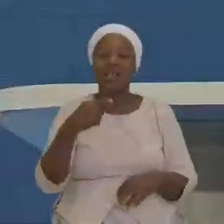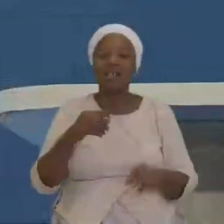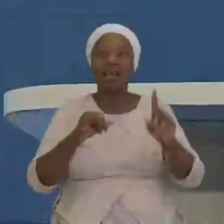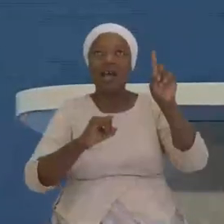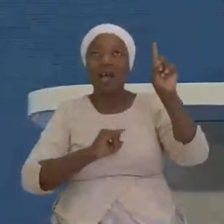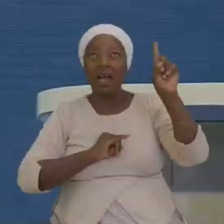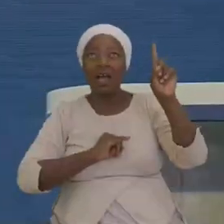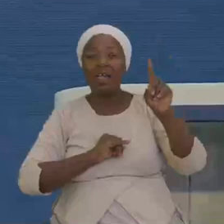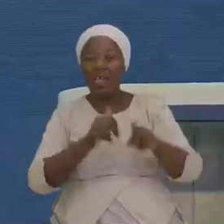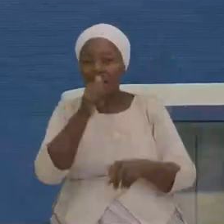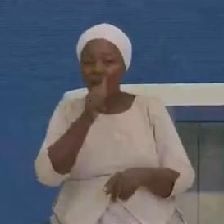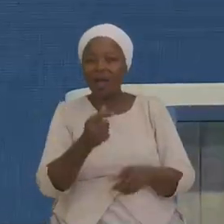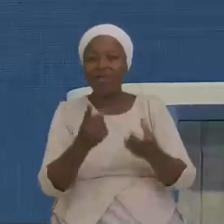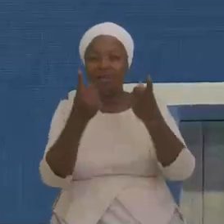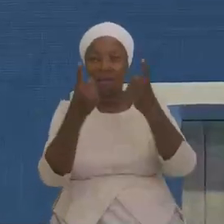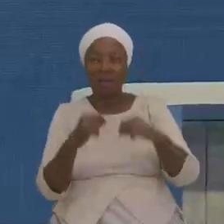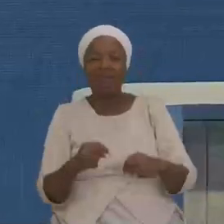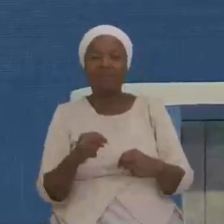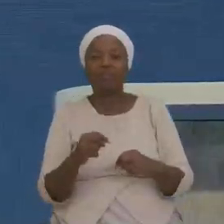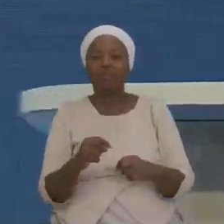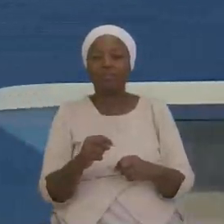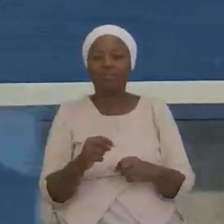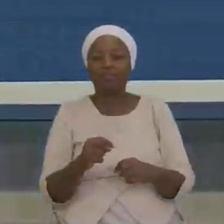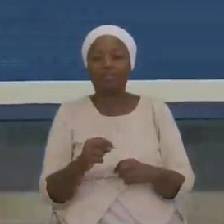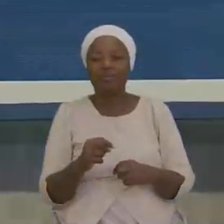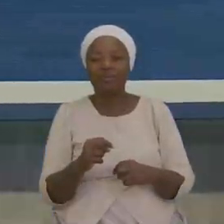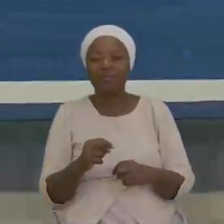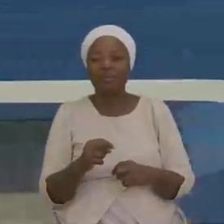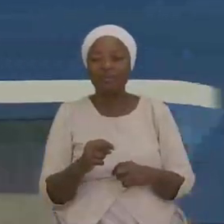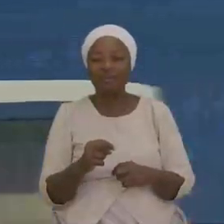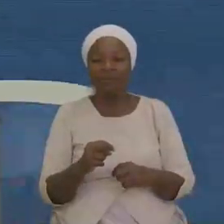Aidez, je suis descendu.